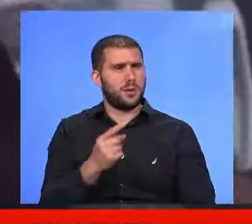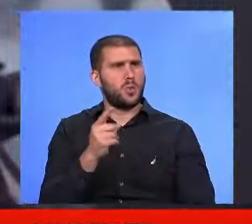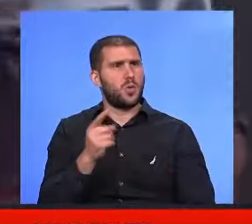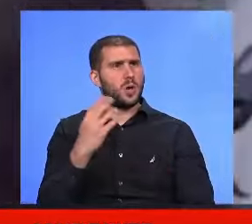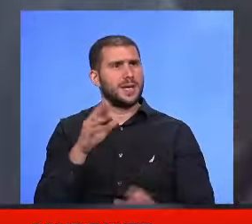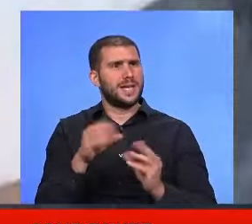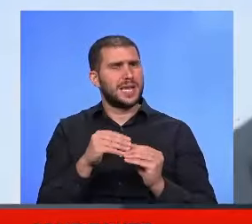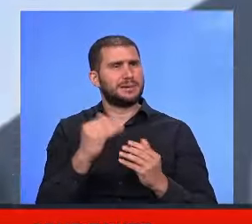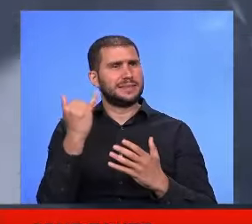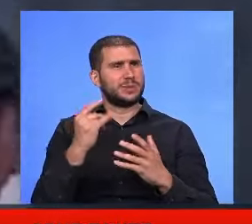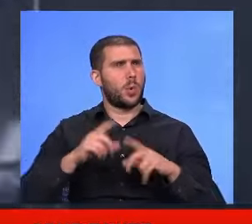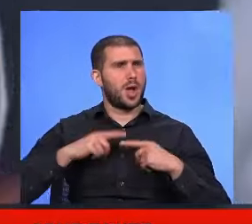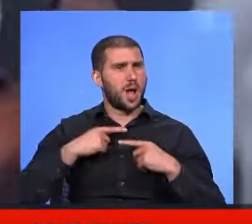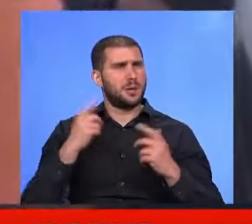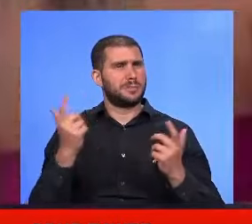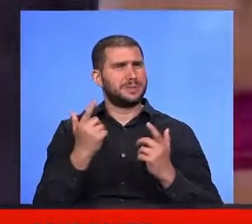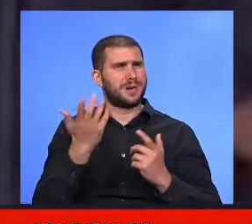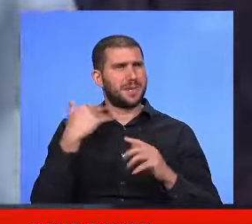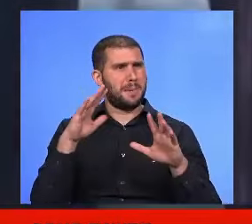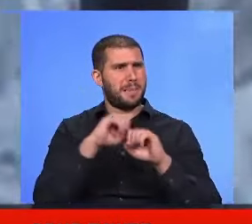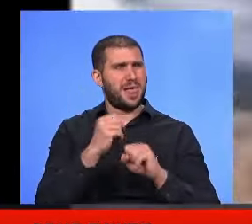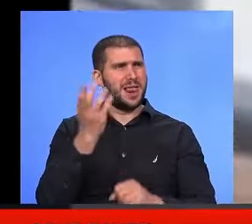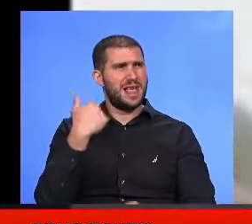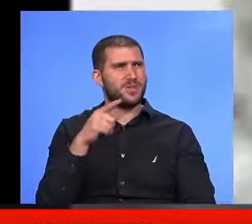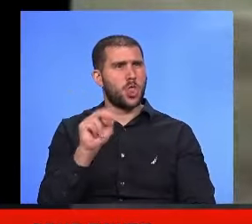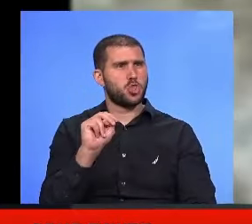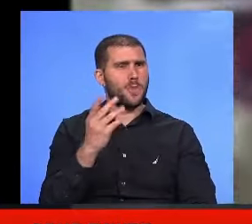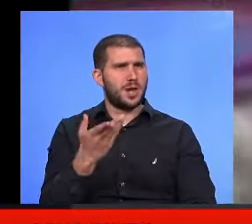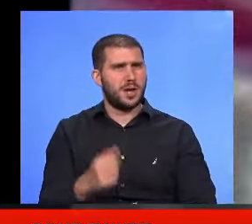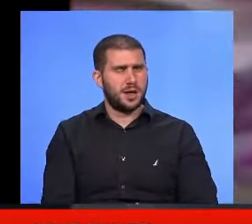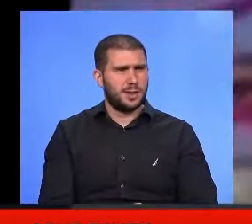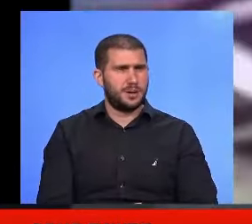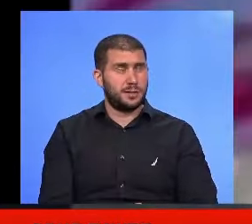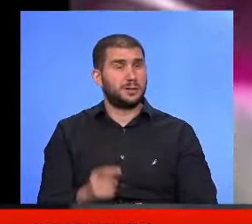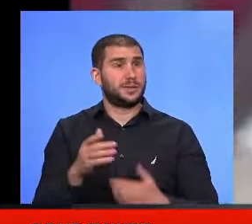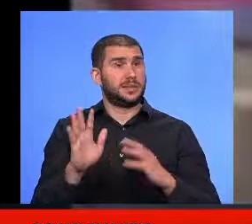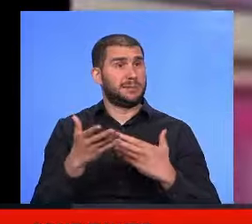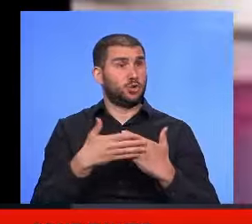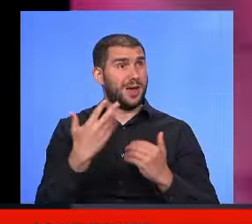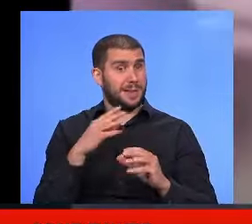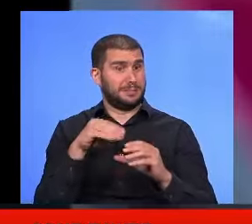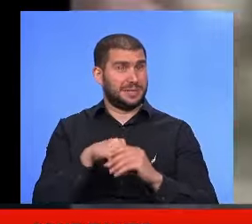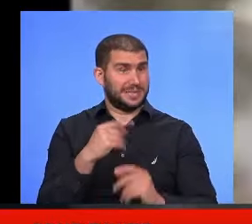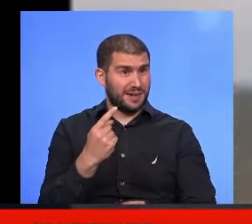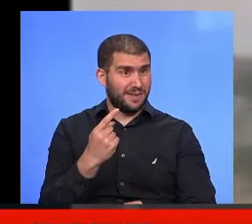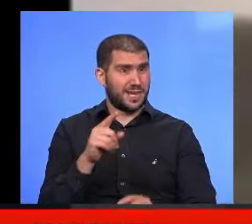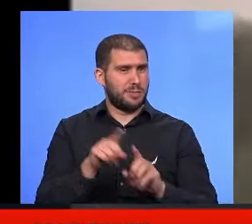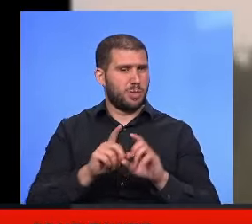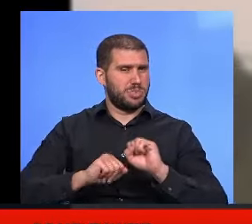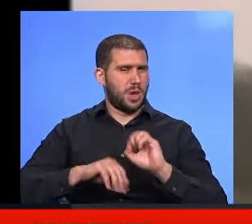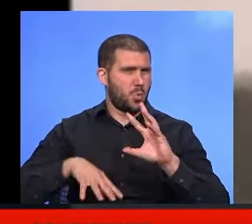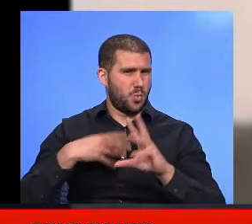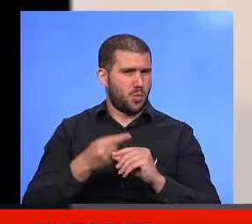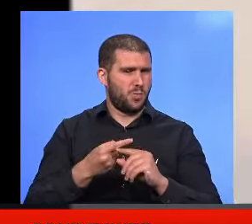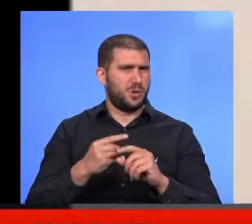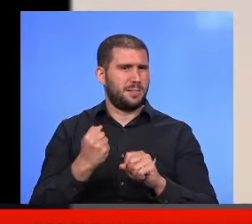שם עם ציור חי במסיבה שהייתה בלילה שלפני הנובה. אילו אשתו הייתה מצטרפת אליו כפי שנהגו לעשות